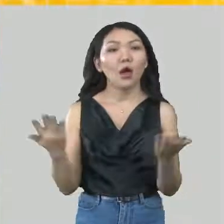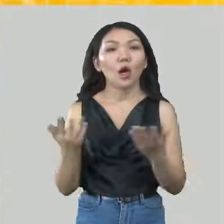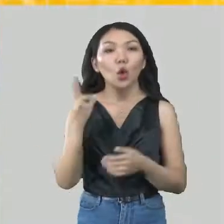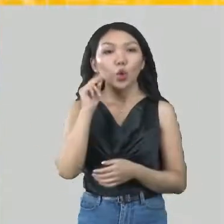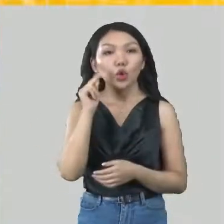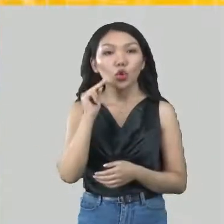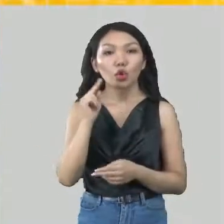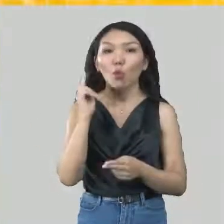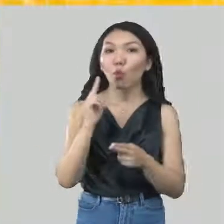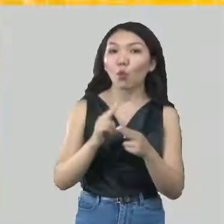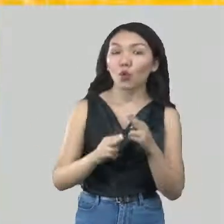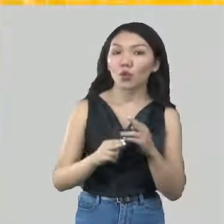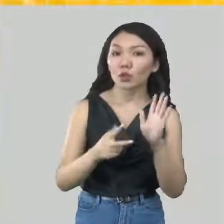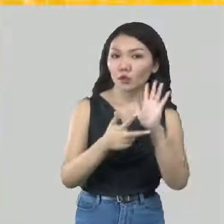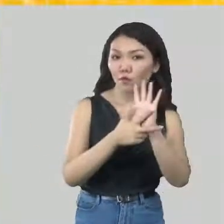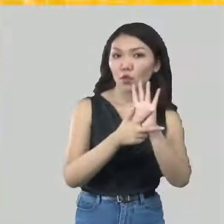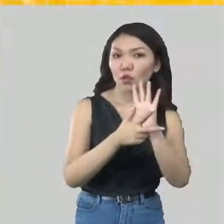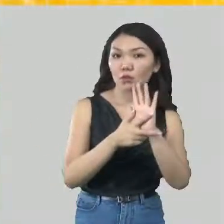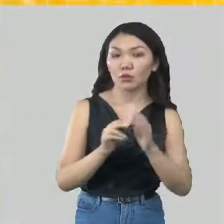стоит после числа 8?